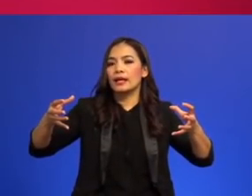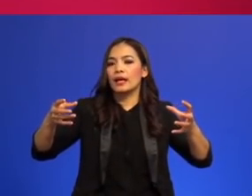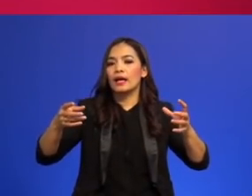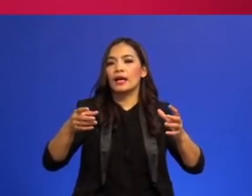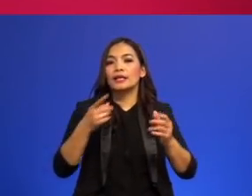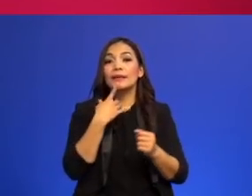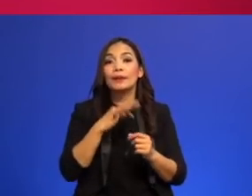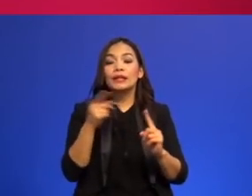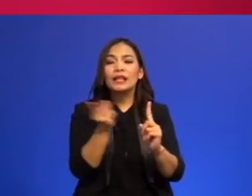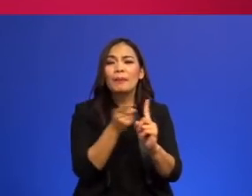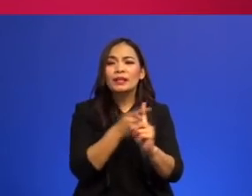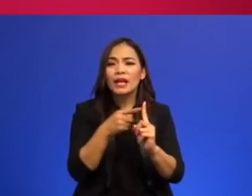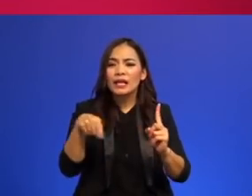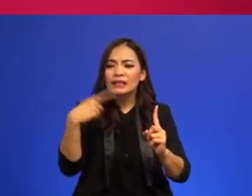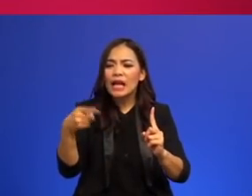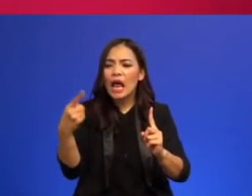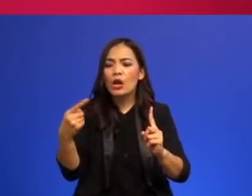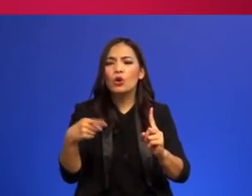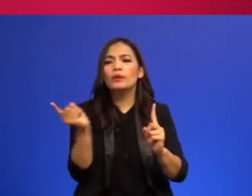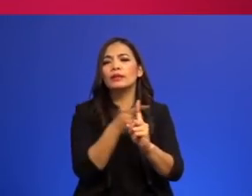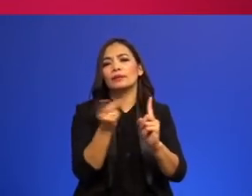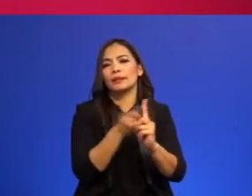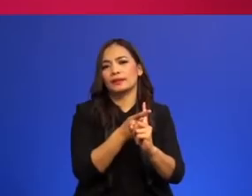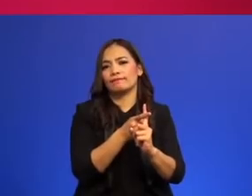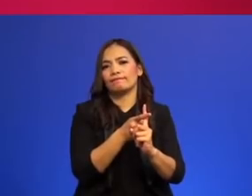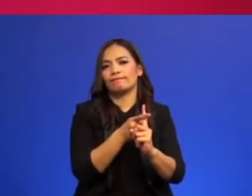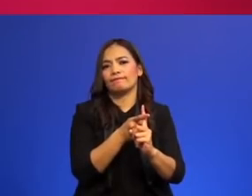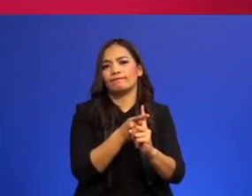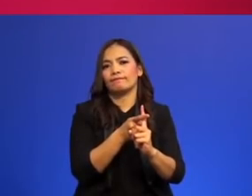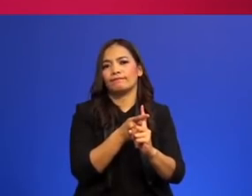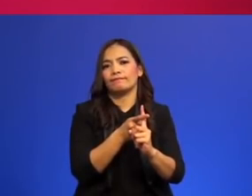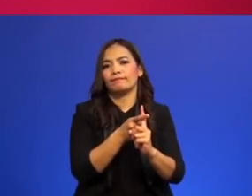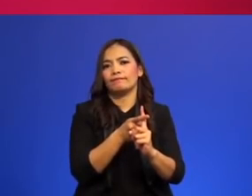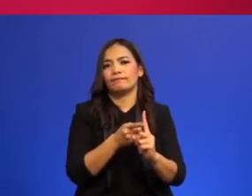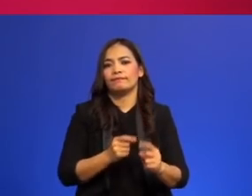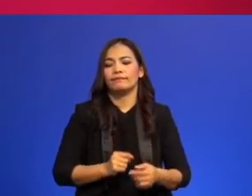mendesak, selalu mendesak.